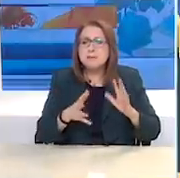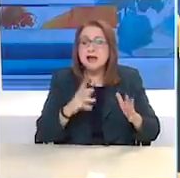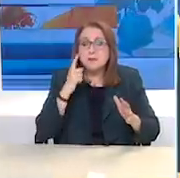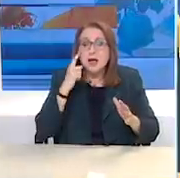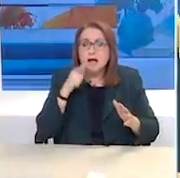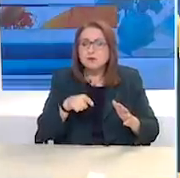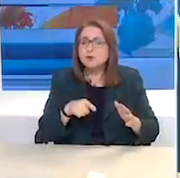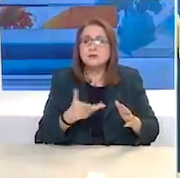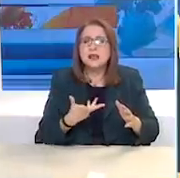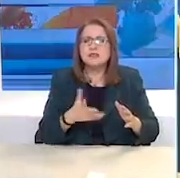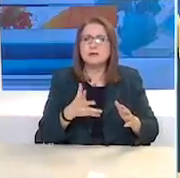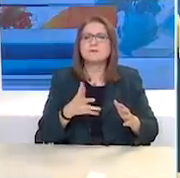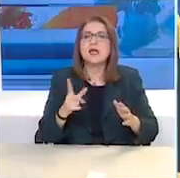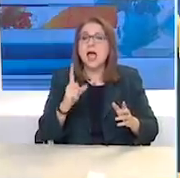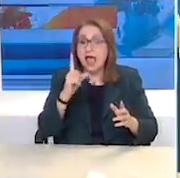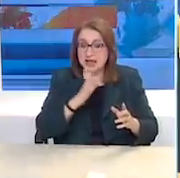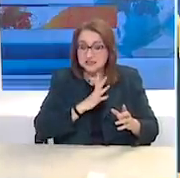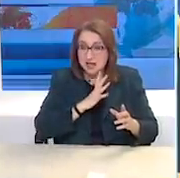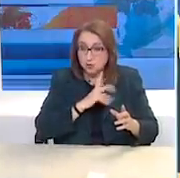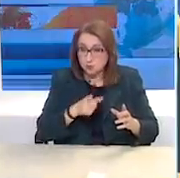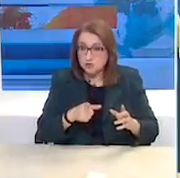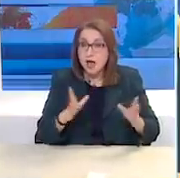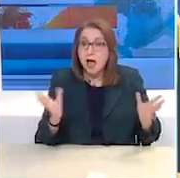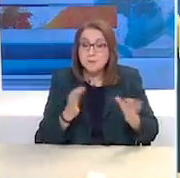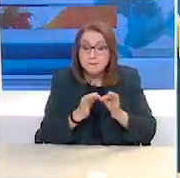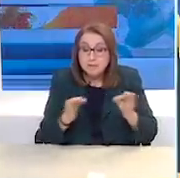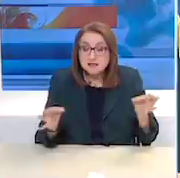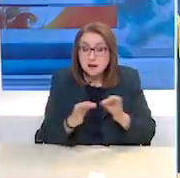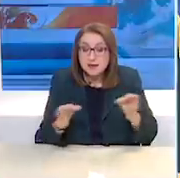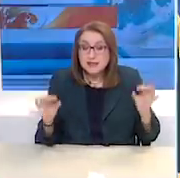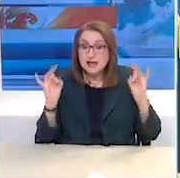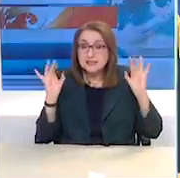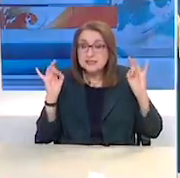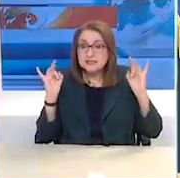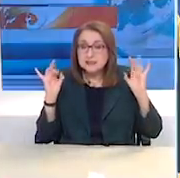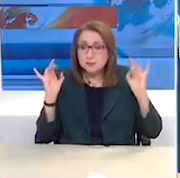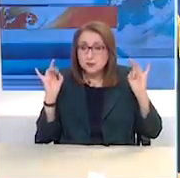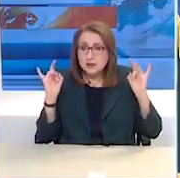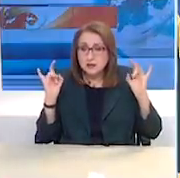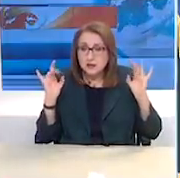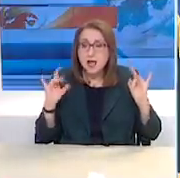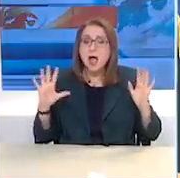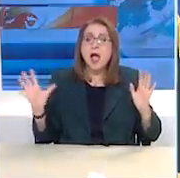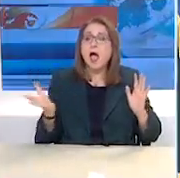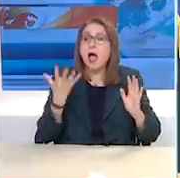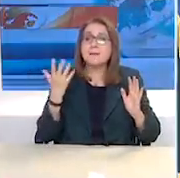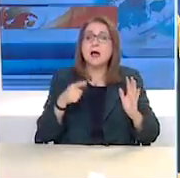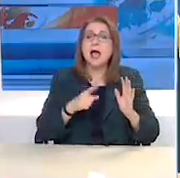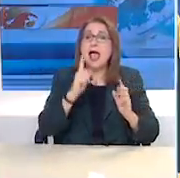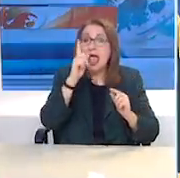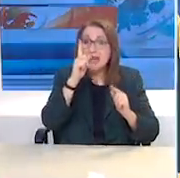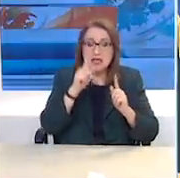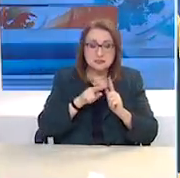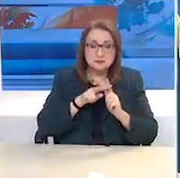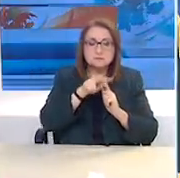έναν άνθρωπο, δηλαδή αν τον αφήσεις χωρίς μέτρα και έχει ένα ρο 0 πάνω από το 2, θα κολλήσει ο ένας